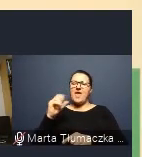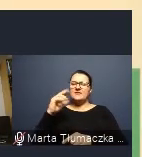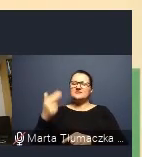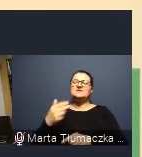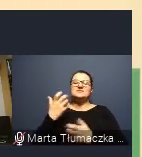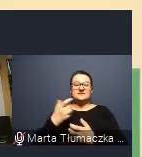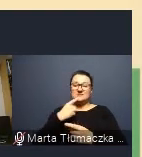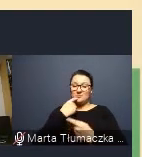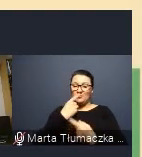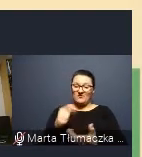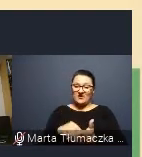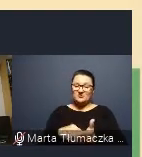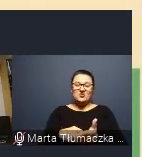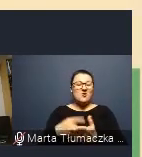Kasia,